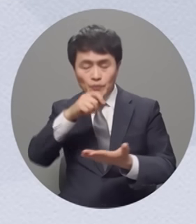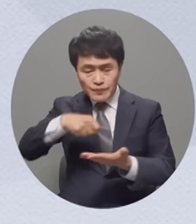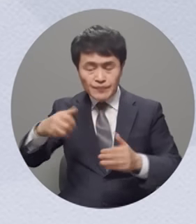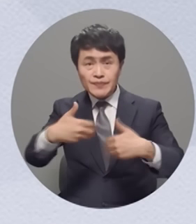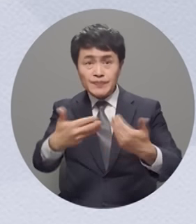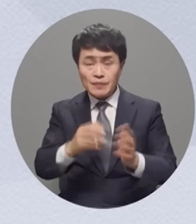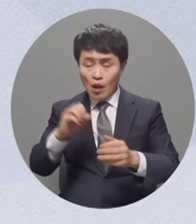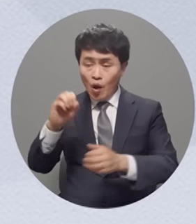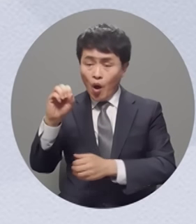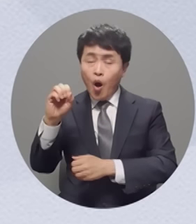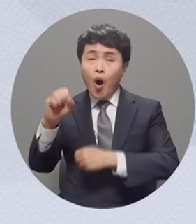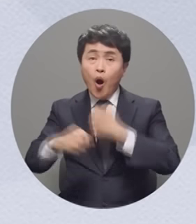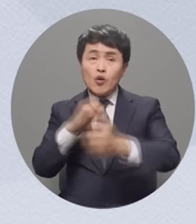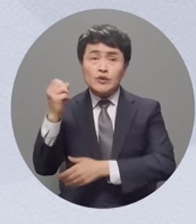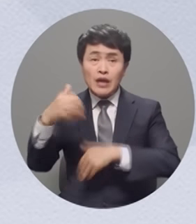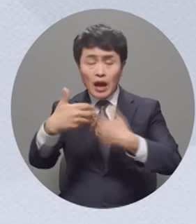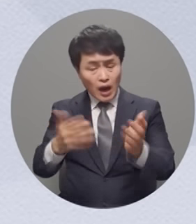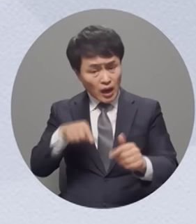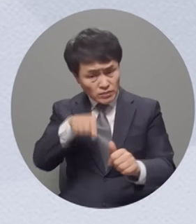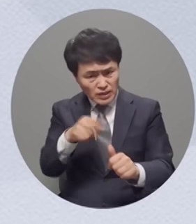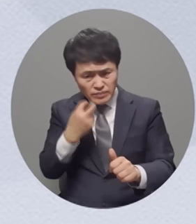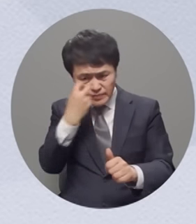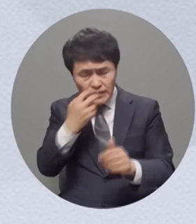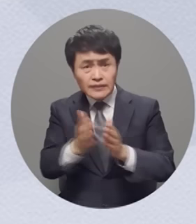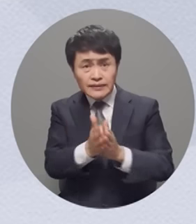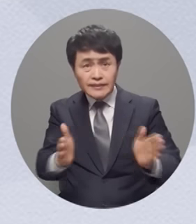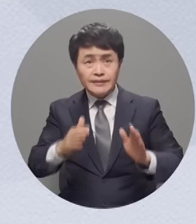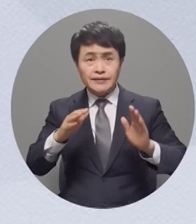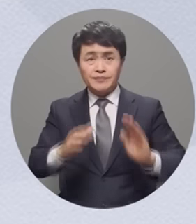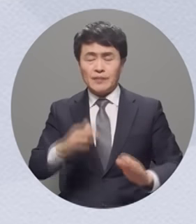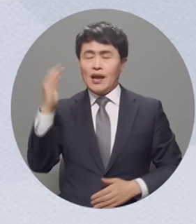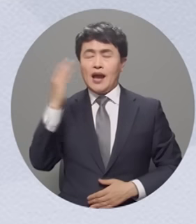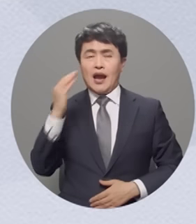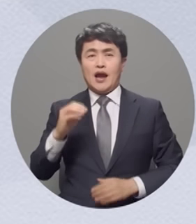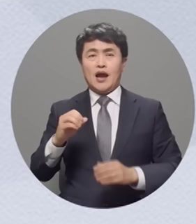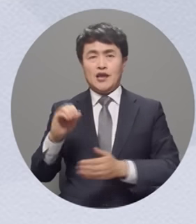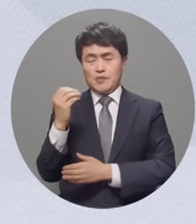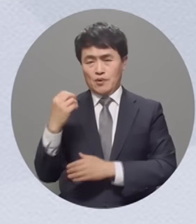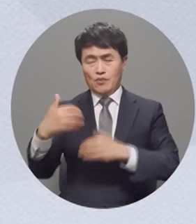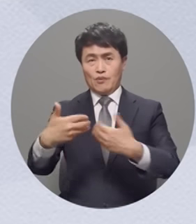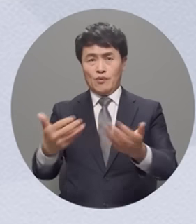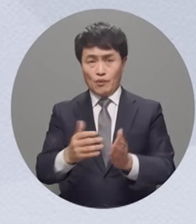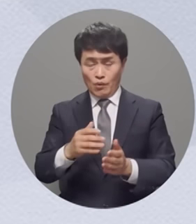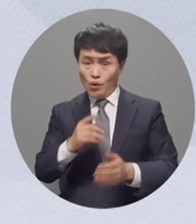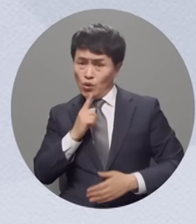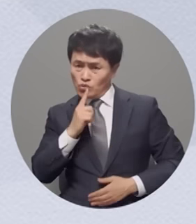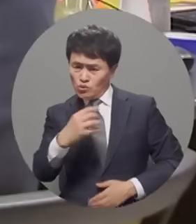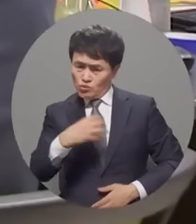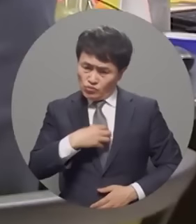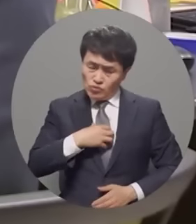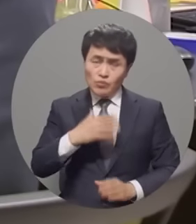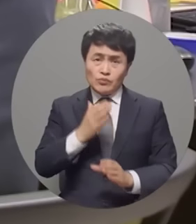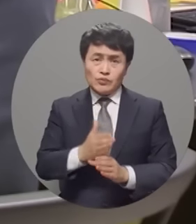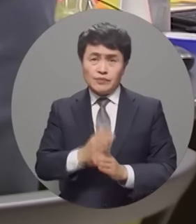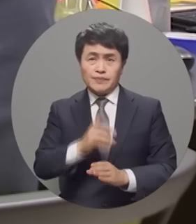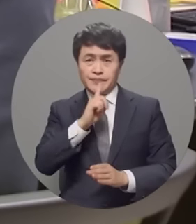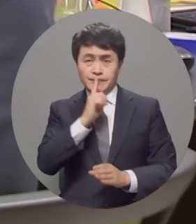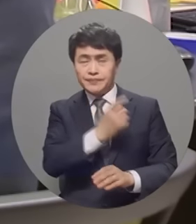개선해왔던 일부 나라에도 다시 검열이 시작됐다며 한국의 일부 언론사들은 기소 위협을 받고 있다고